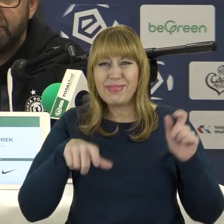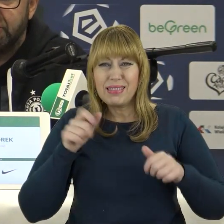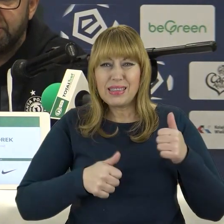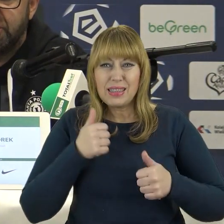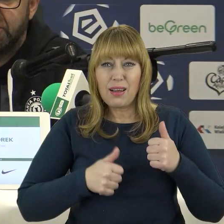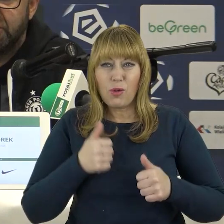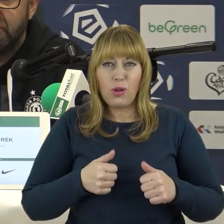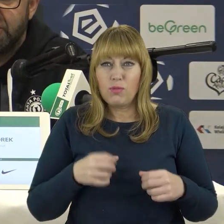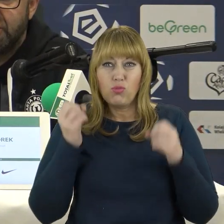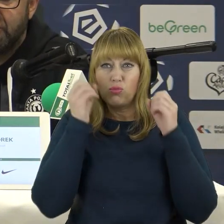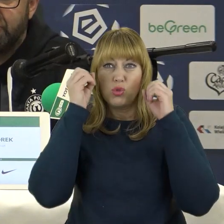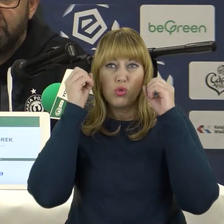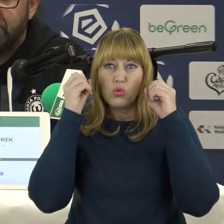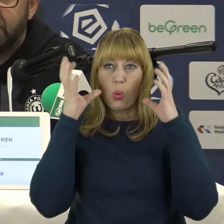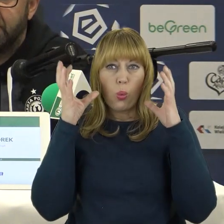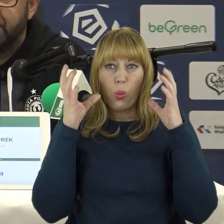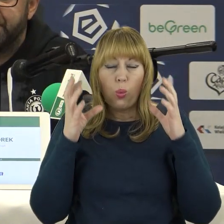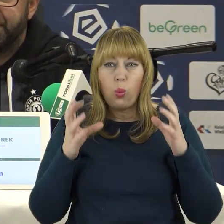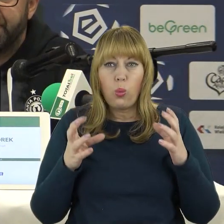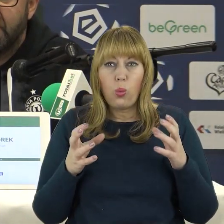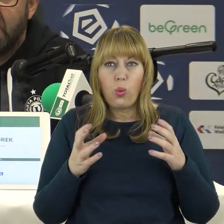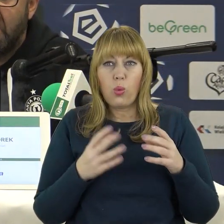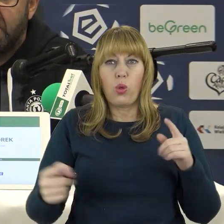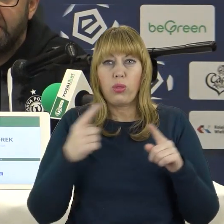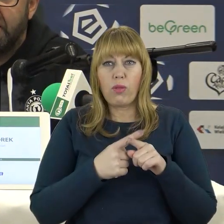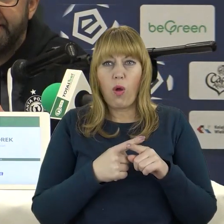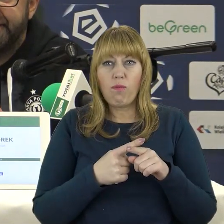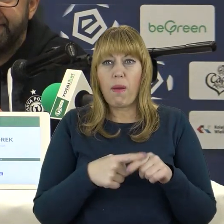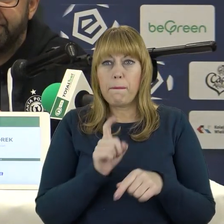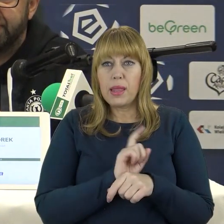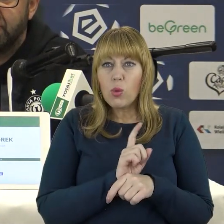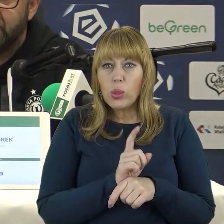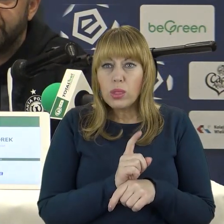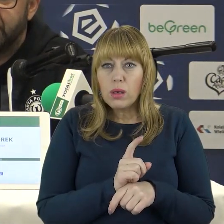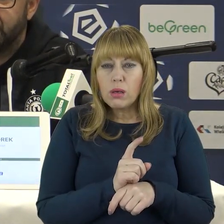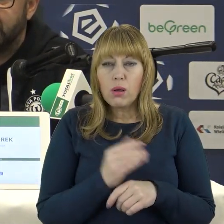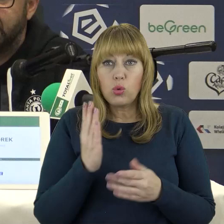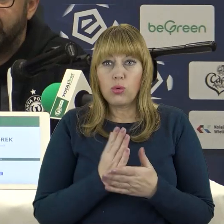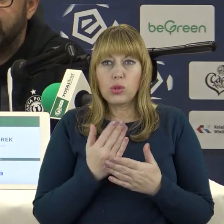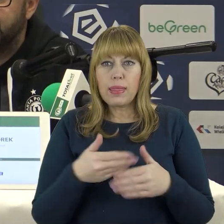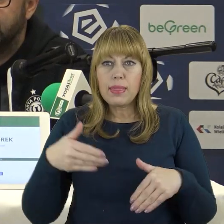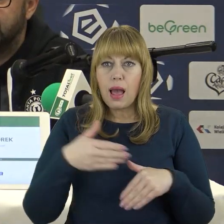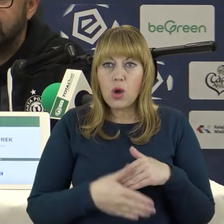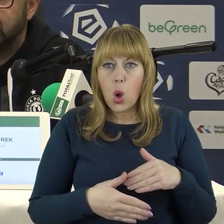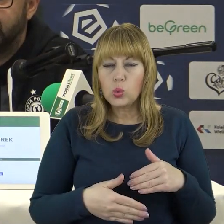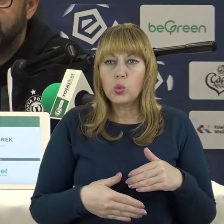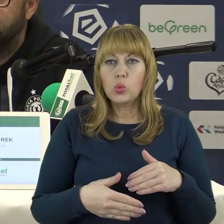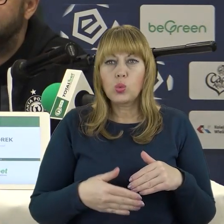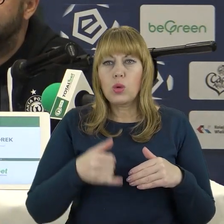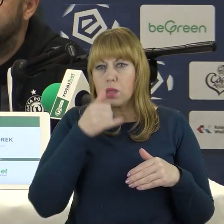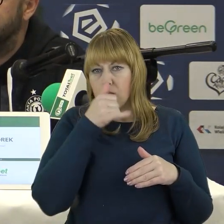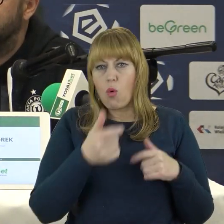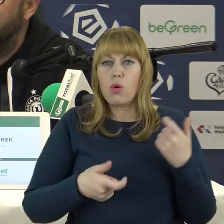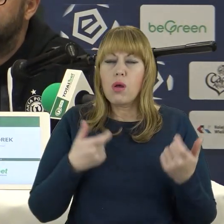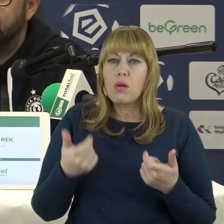minuty, bo nawet gdy w końcówce już nie mogliśmy stworzyć